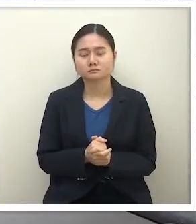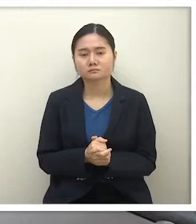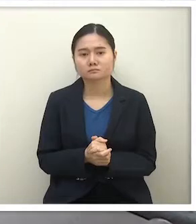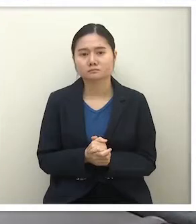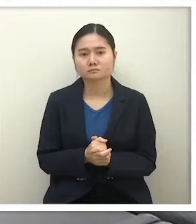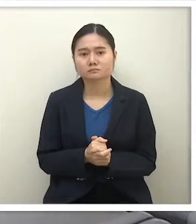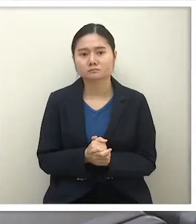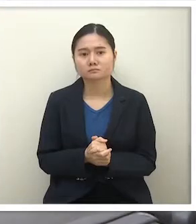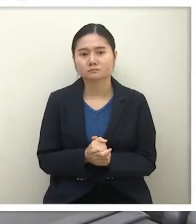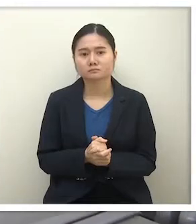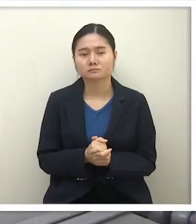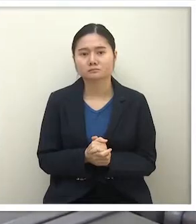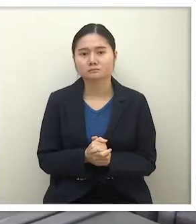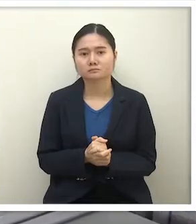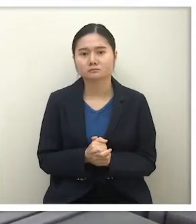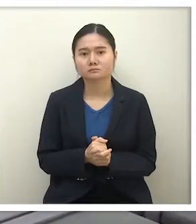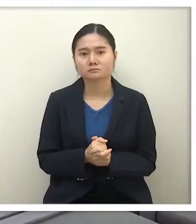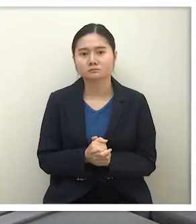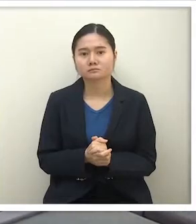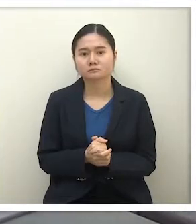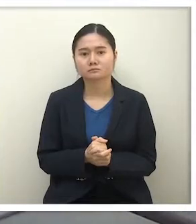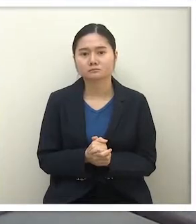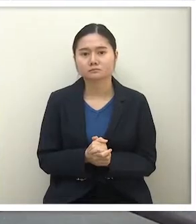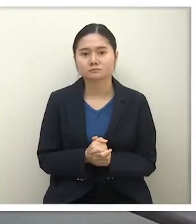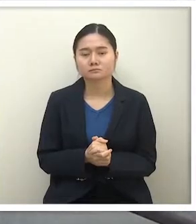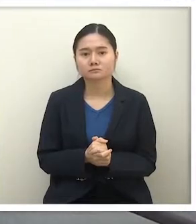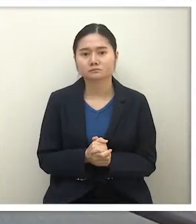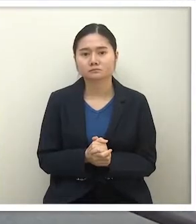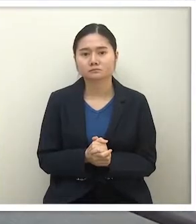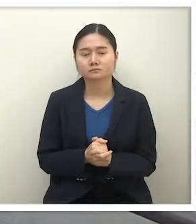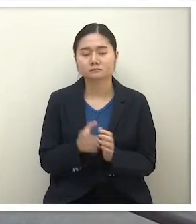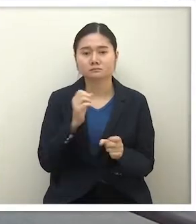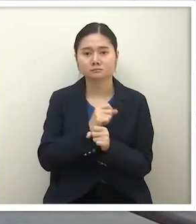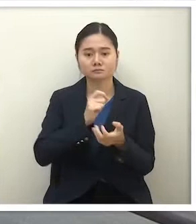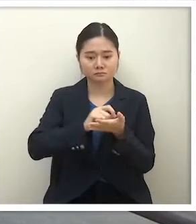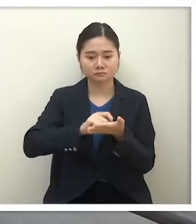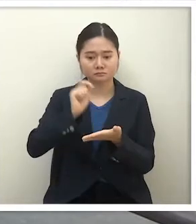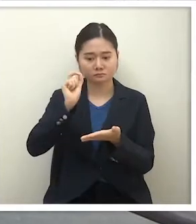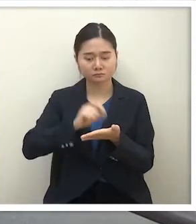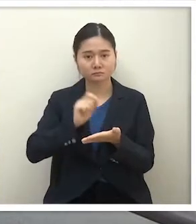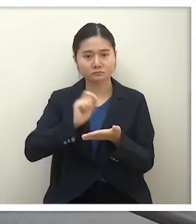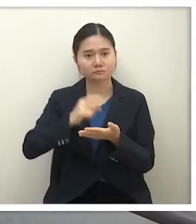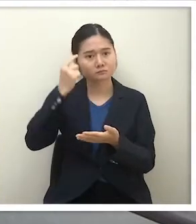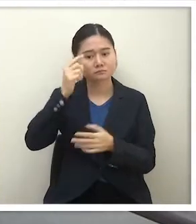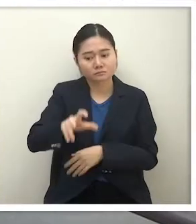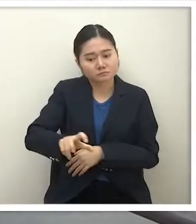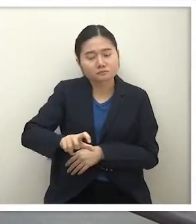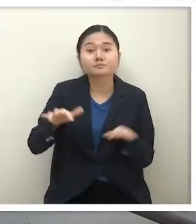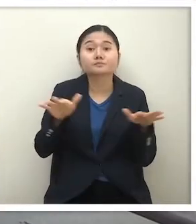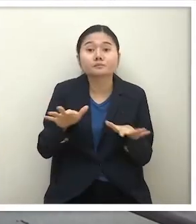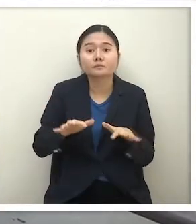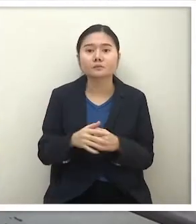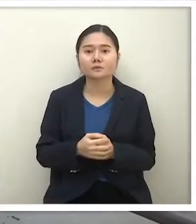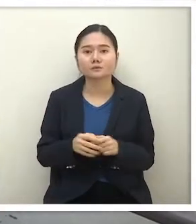มันก็ไม่ติด อ๋อคือการสัมผัสการยกอะไรเนี่ยคิดว่าเป็นเมาหนูอยู่ใช่ไหมเวลา